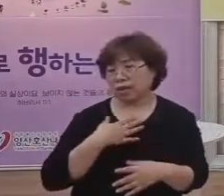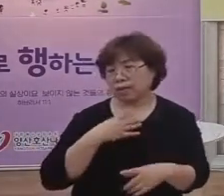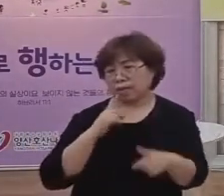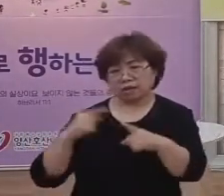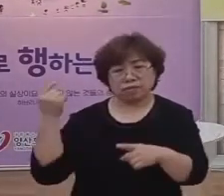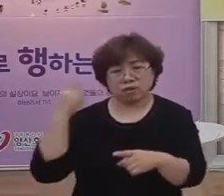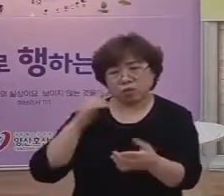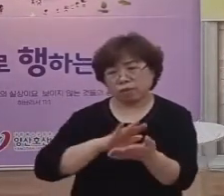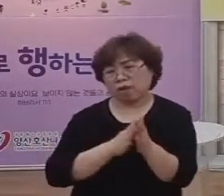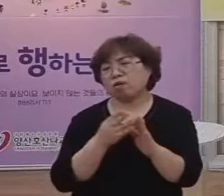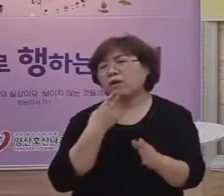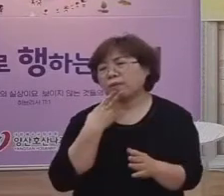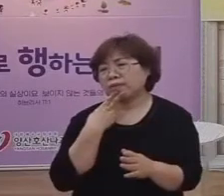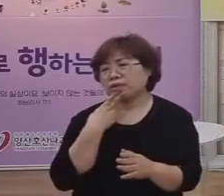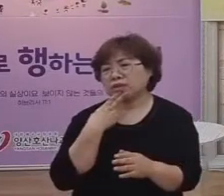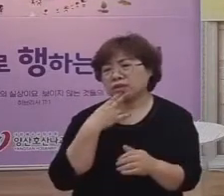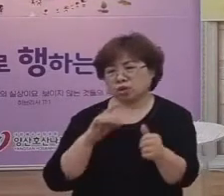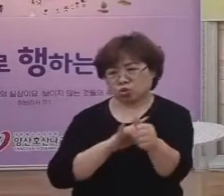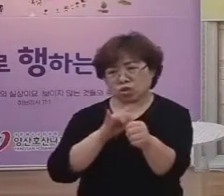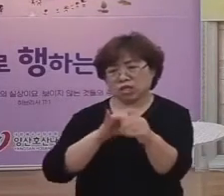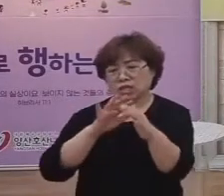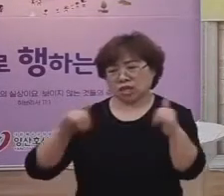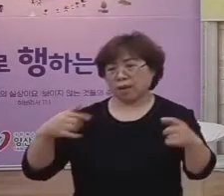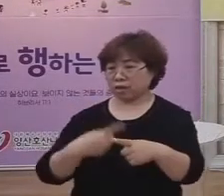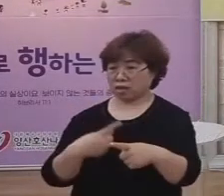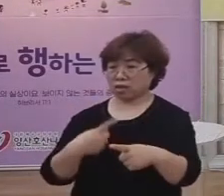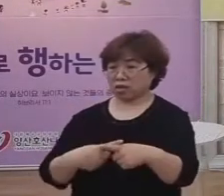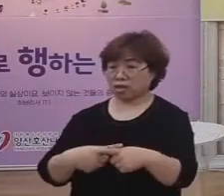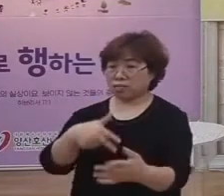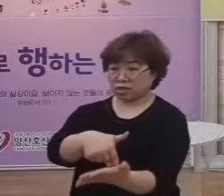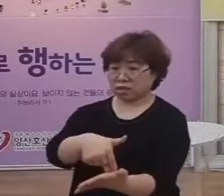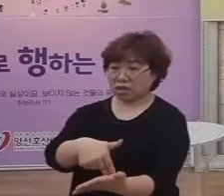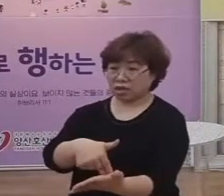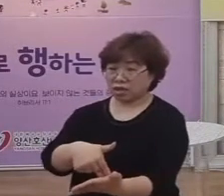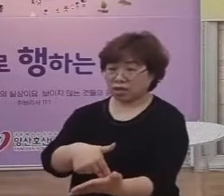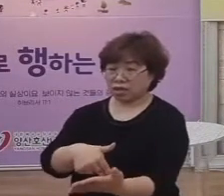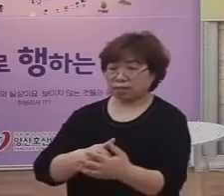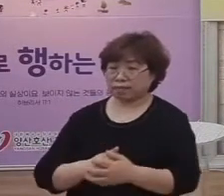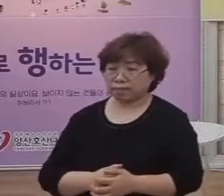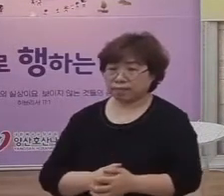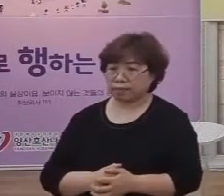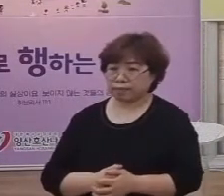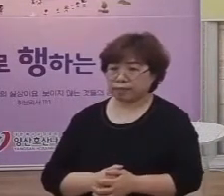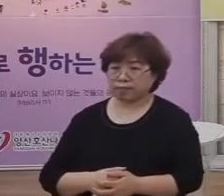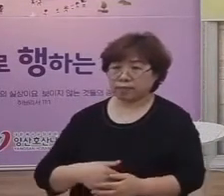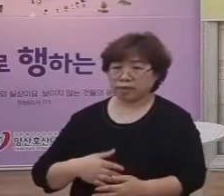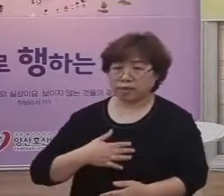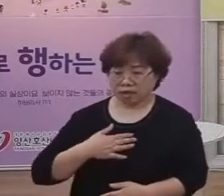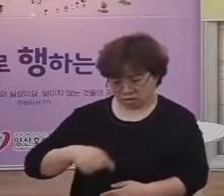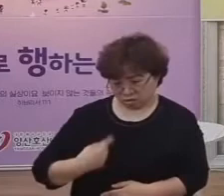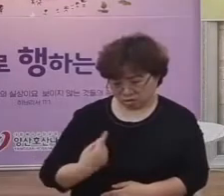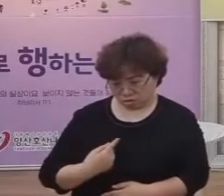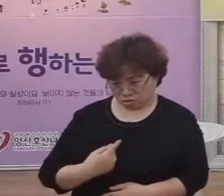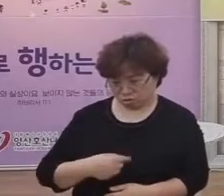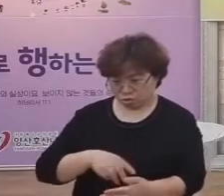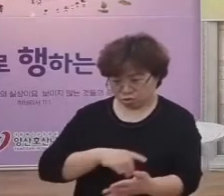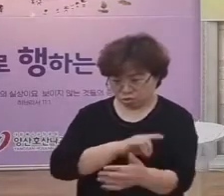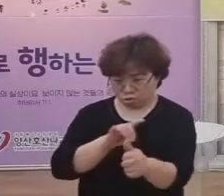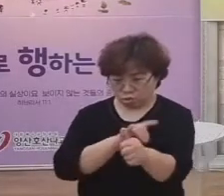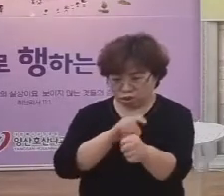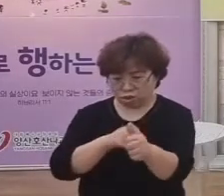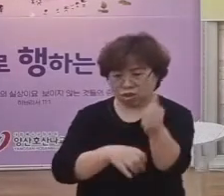똑같은 모습으로 살아가고 있지는 않는가. 이게 우리 자신을 속였던 근본적인 문제였다라는